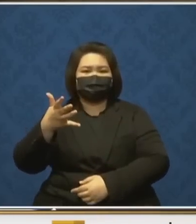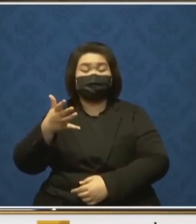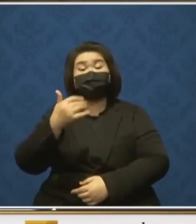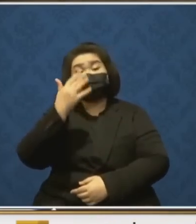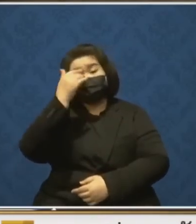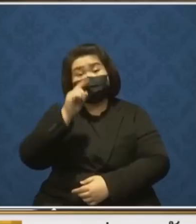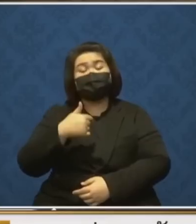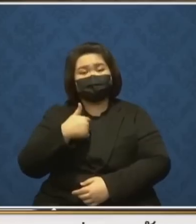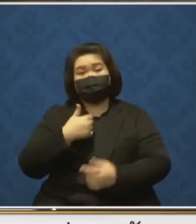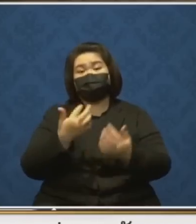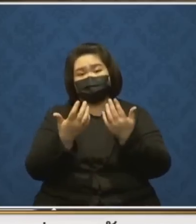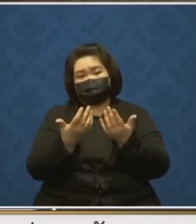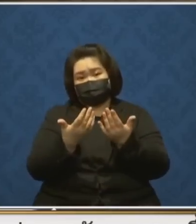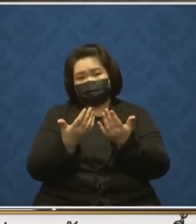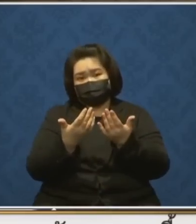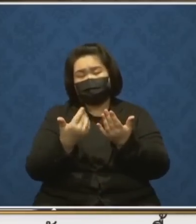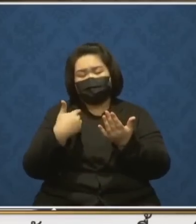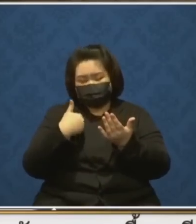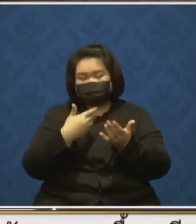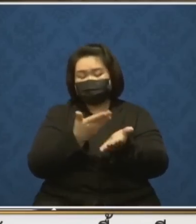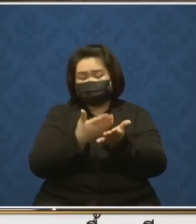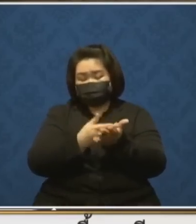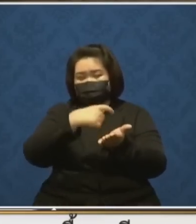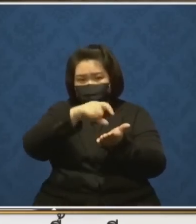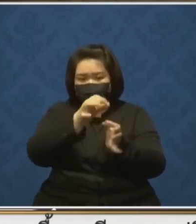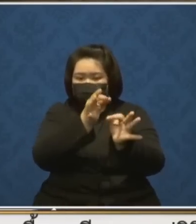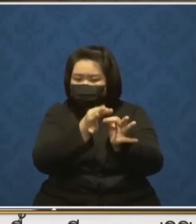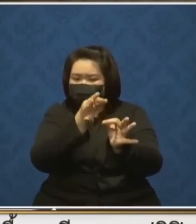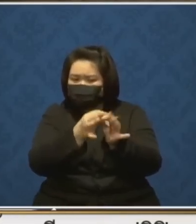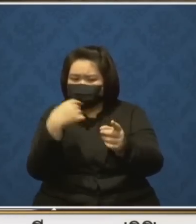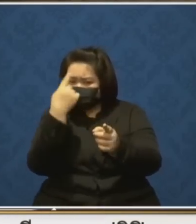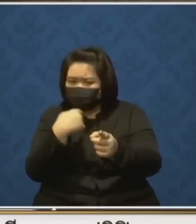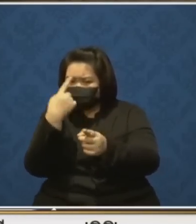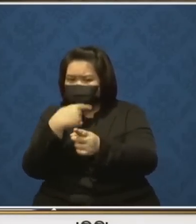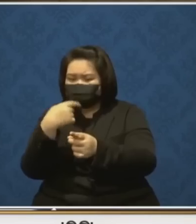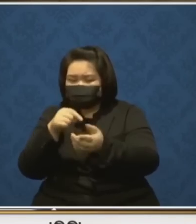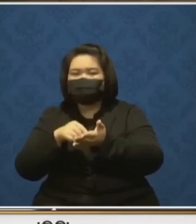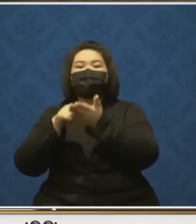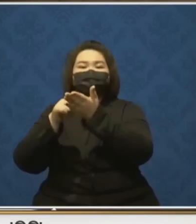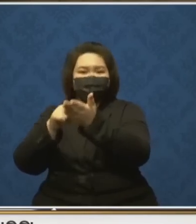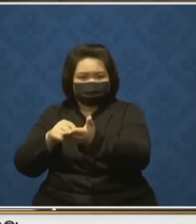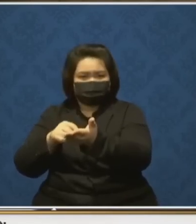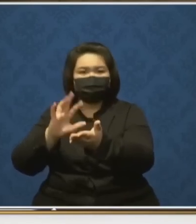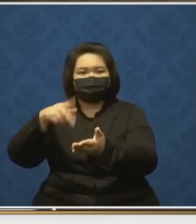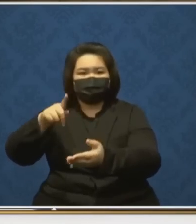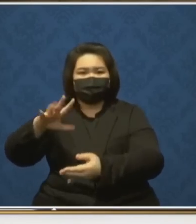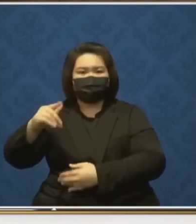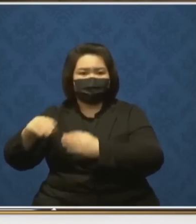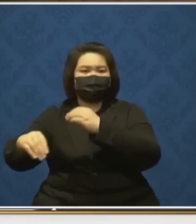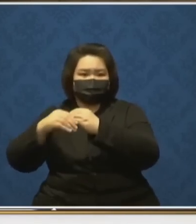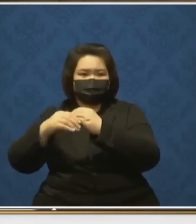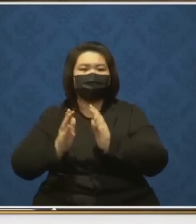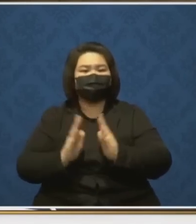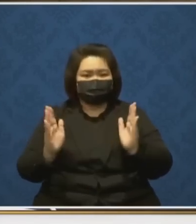แต่ผมจะพรอมเส้นทางการเงินที่เกือวหกััการทุดิไปยื่นต่ขณกบอตลป.ป.ช.เพิมเตirmครั ทพูธ